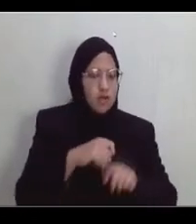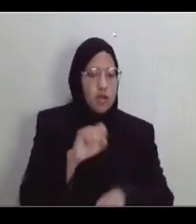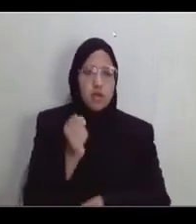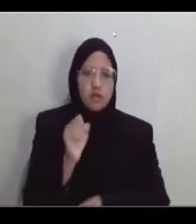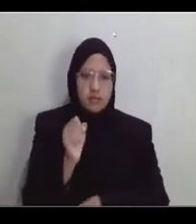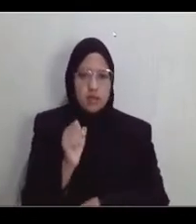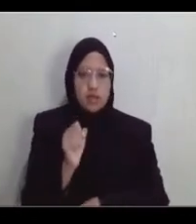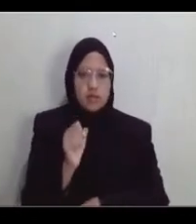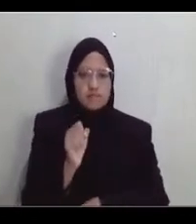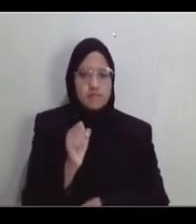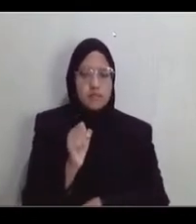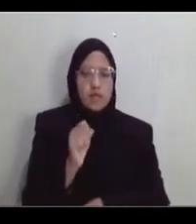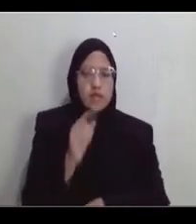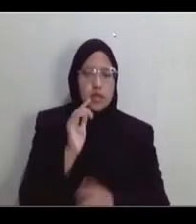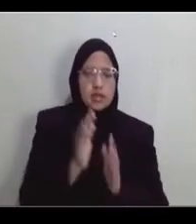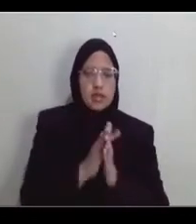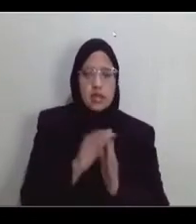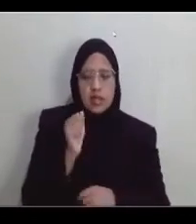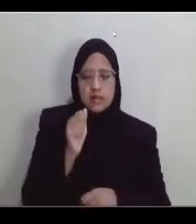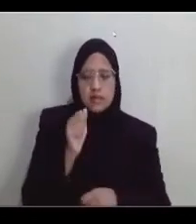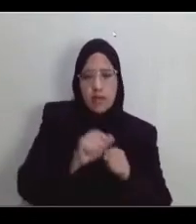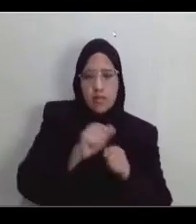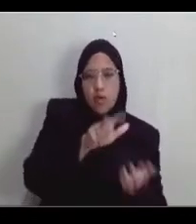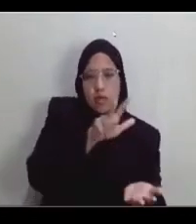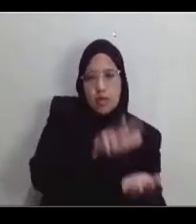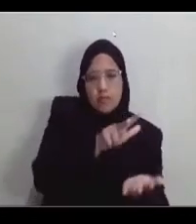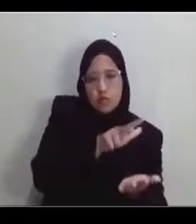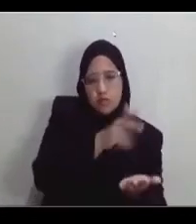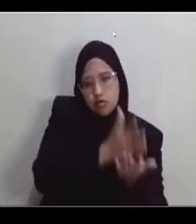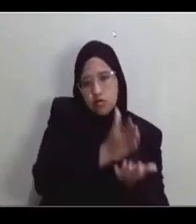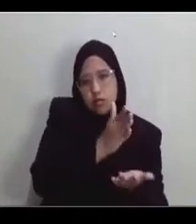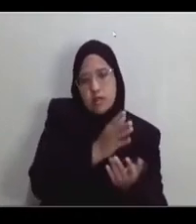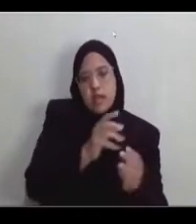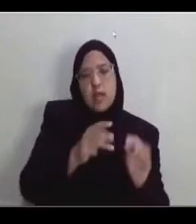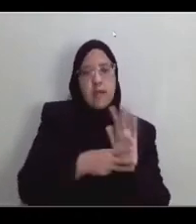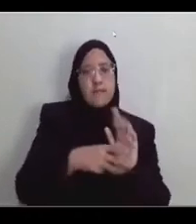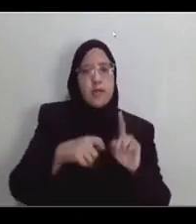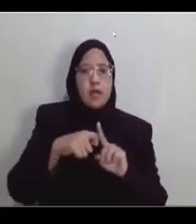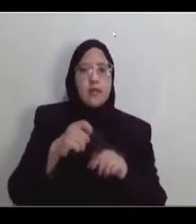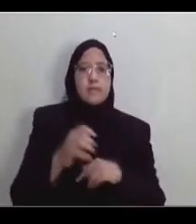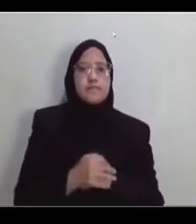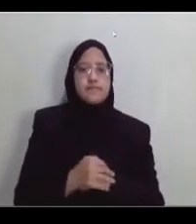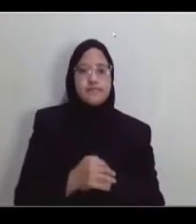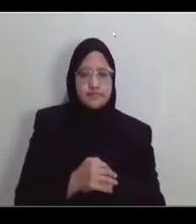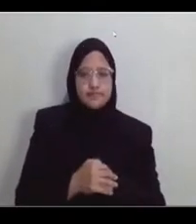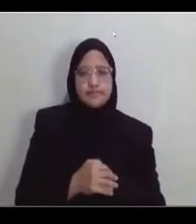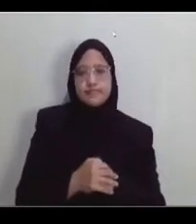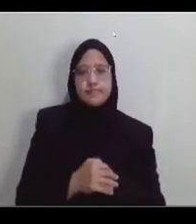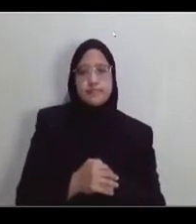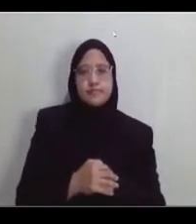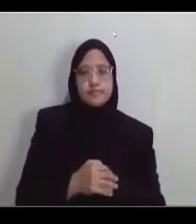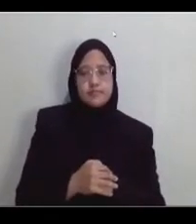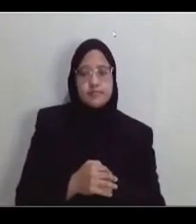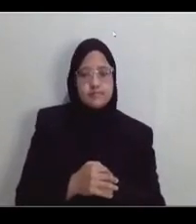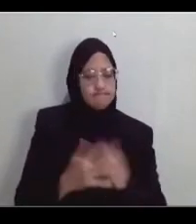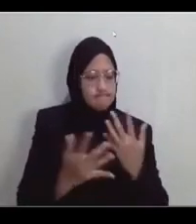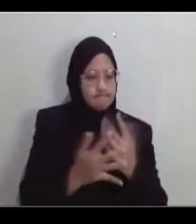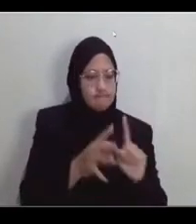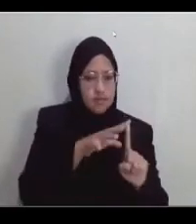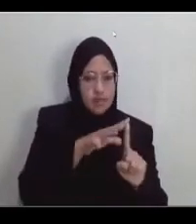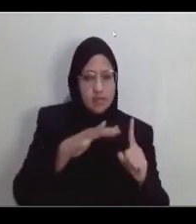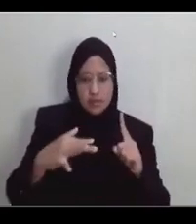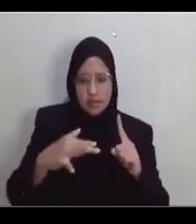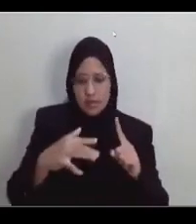efektivitas putusan-putusan Mahkamah Konstitusi manakala kepercayaan dukukan masyarakat tidak berhasil